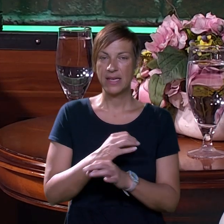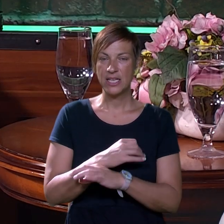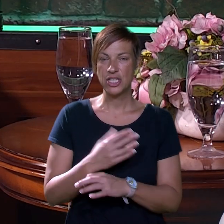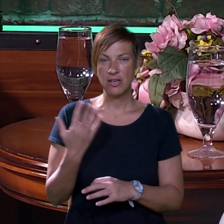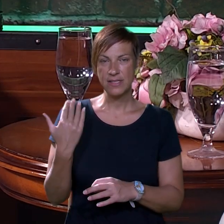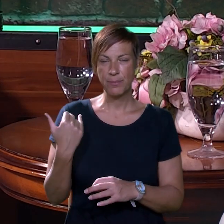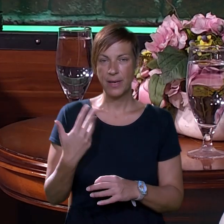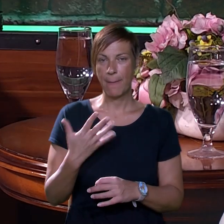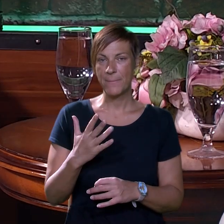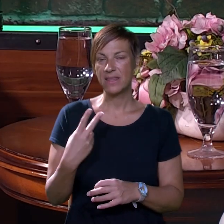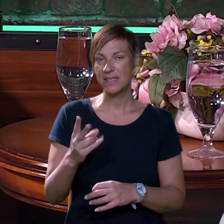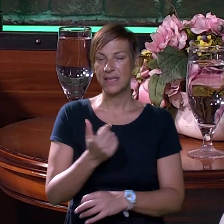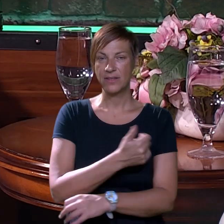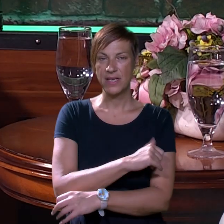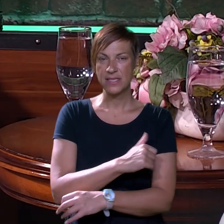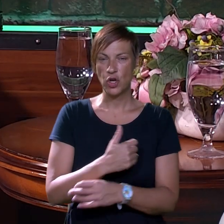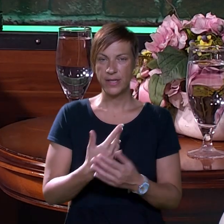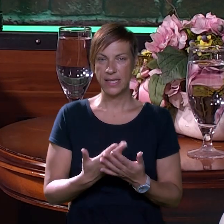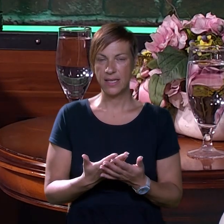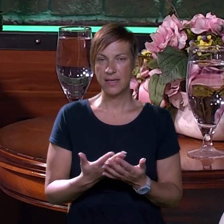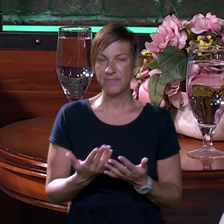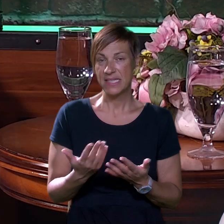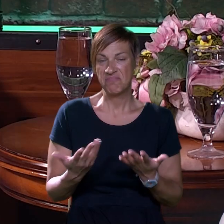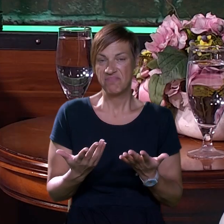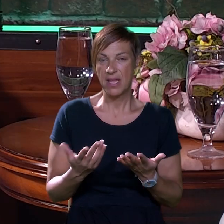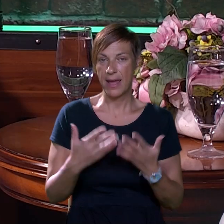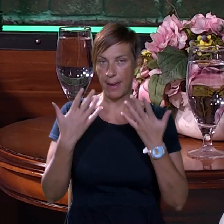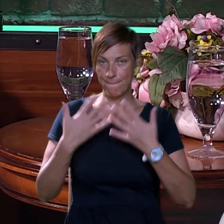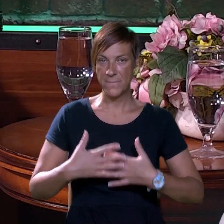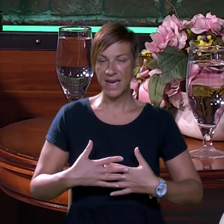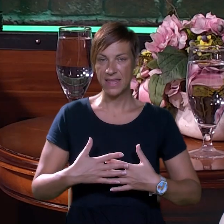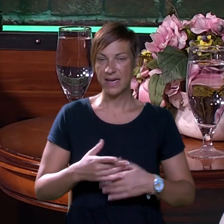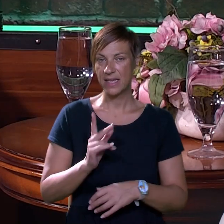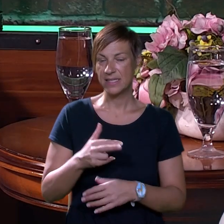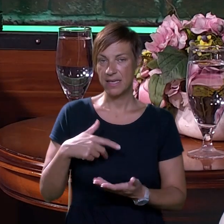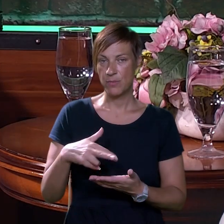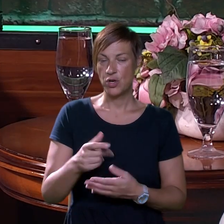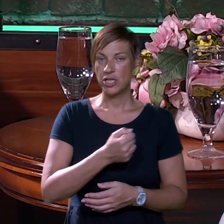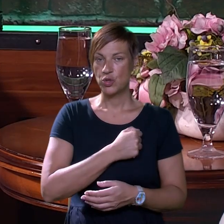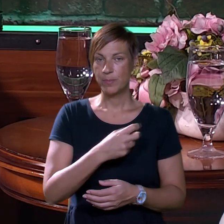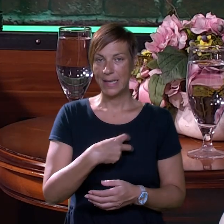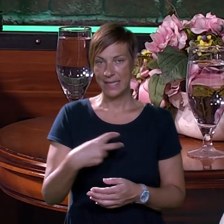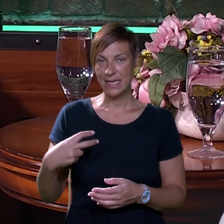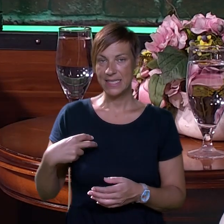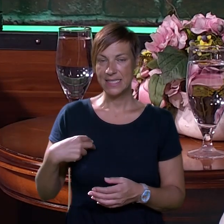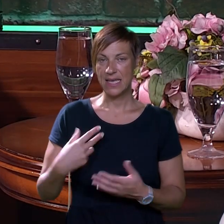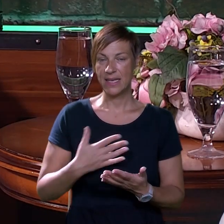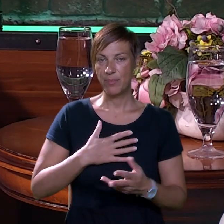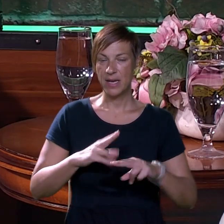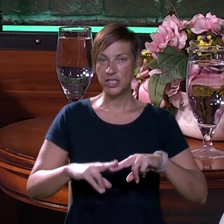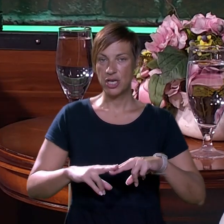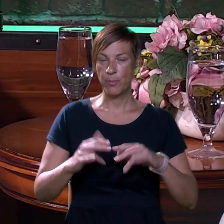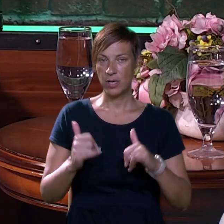nažalost, prije nekakvih 15-20 godina za nekakve banalne pretrage si morao ići Split ili Zagreb.